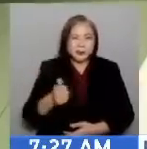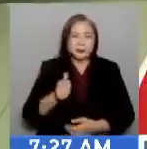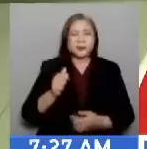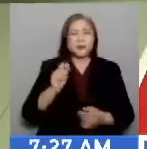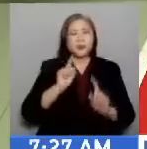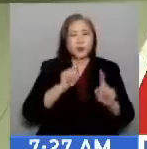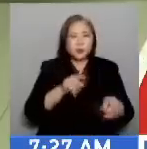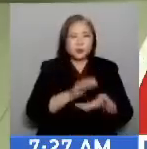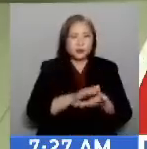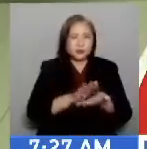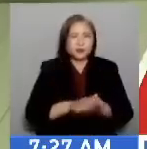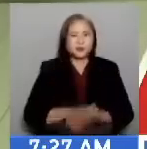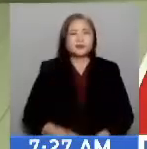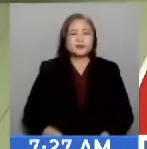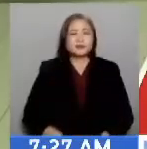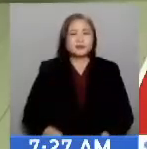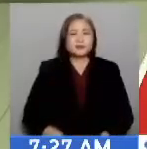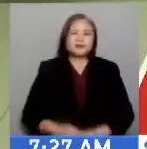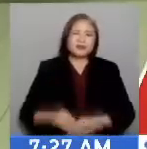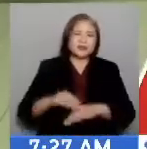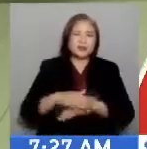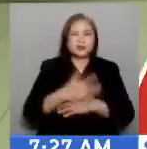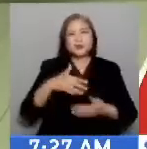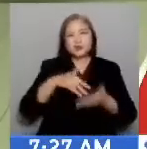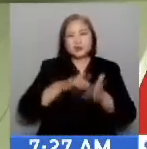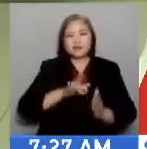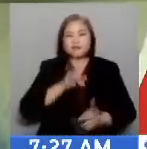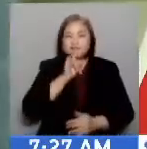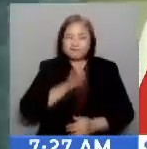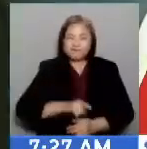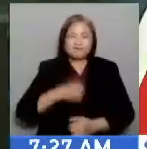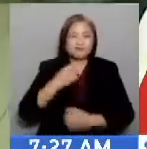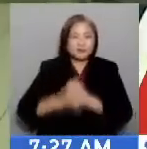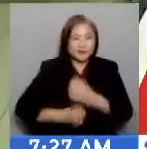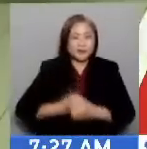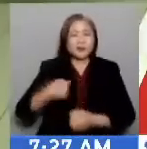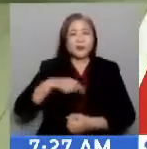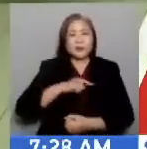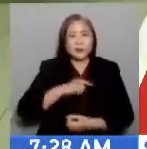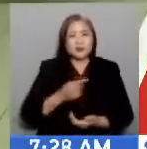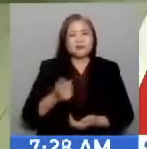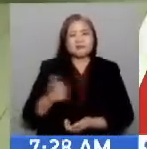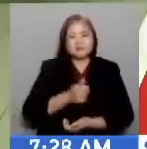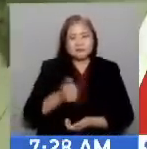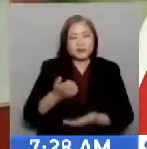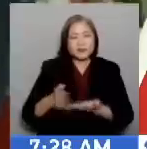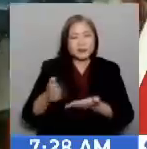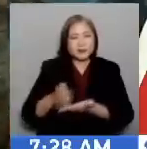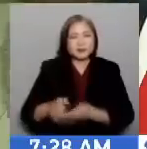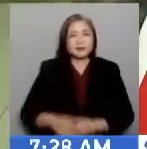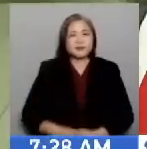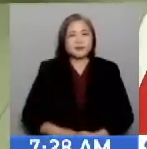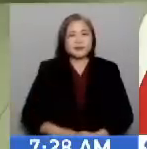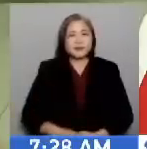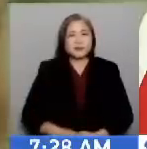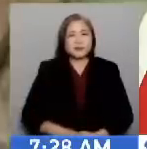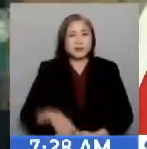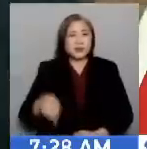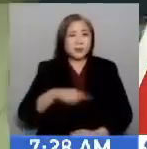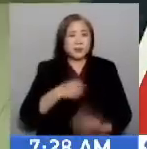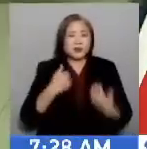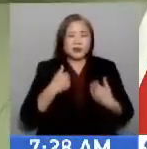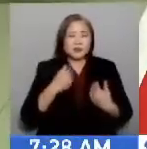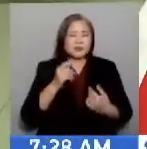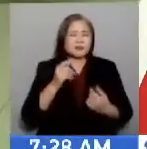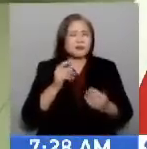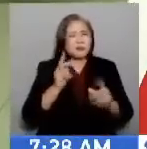apektado kasi lahat dito, mga estudyante rin din . Apektado rin po kami. May mga tao na less fortunate, may mga hindi